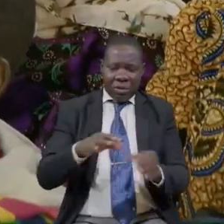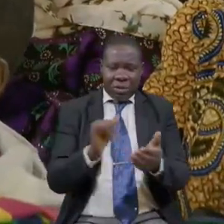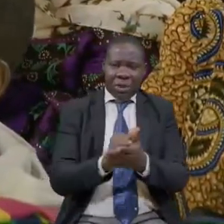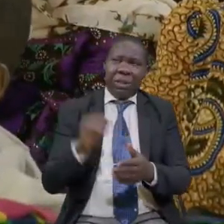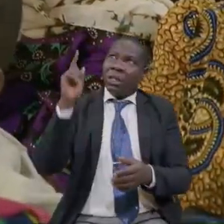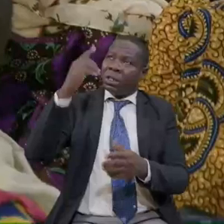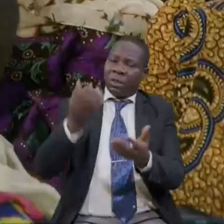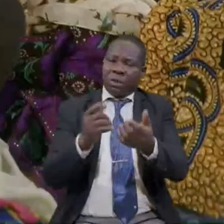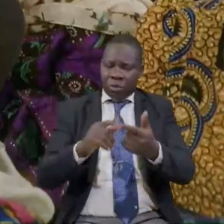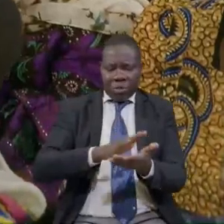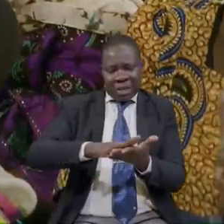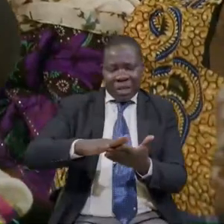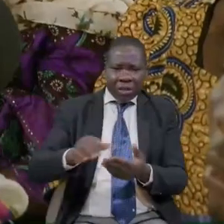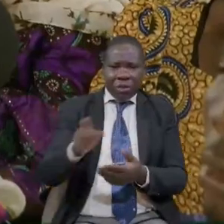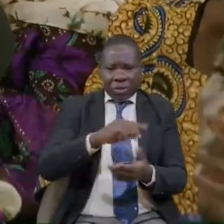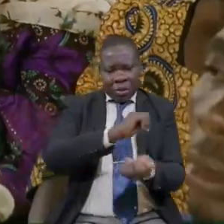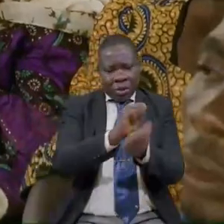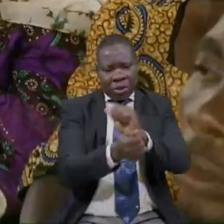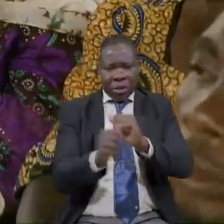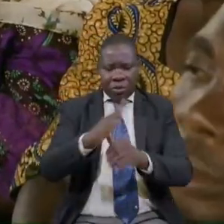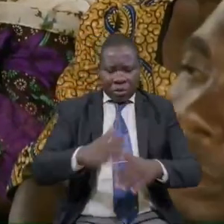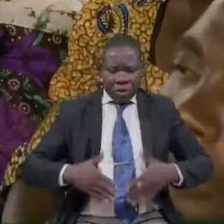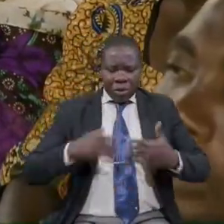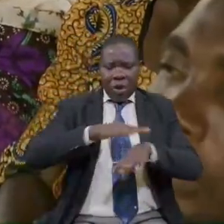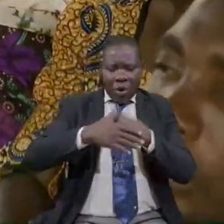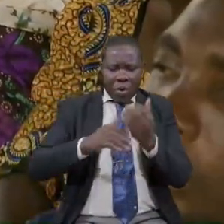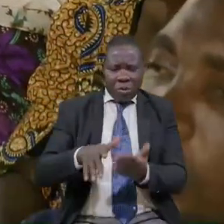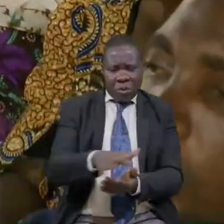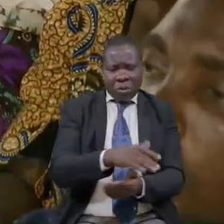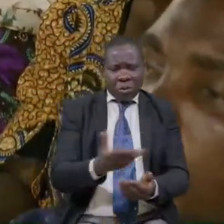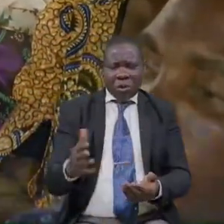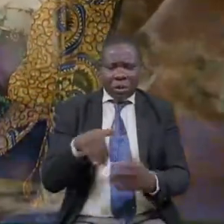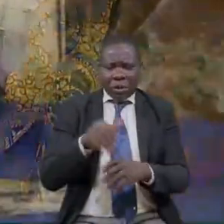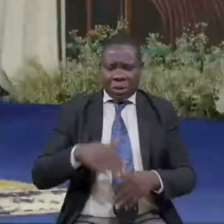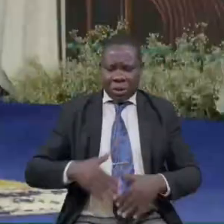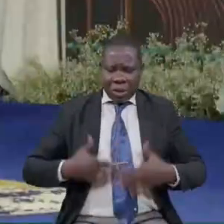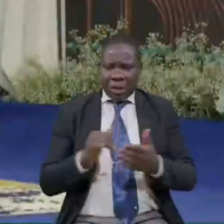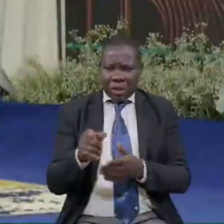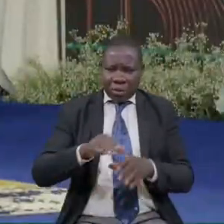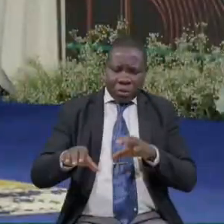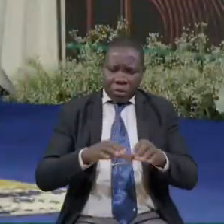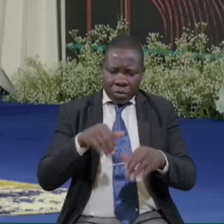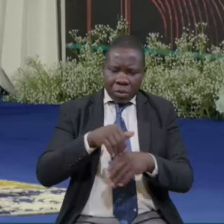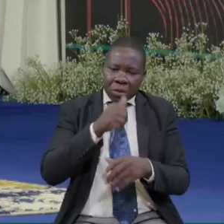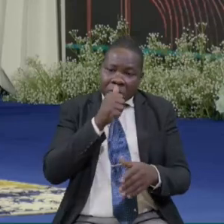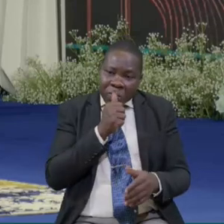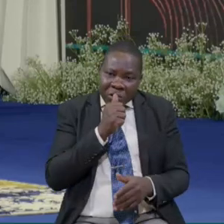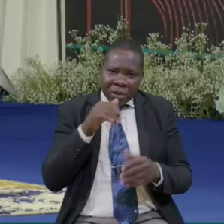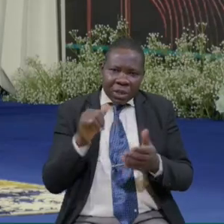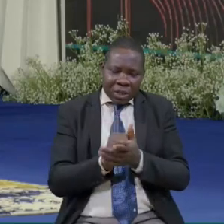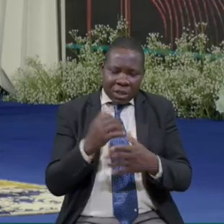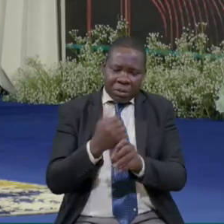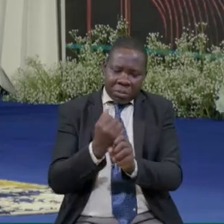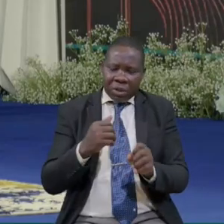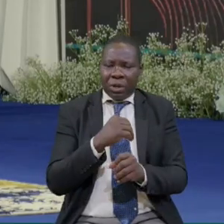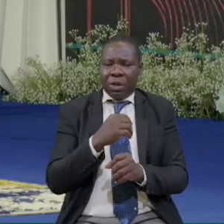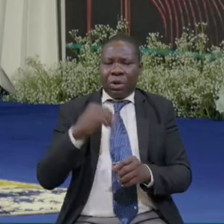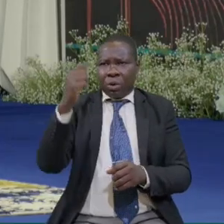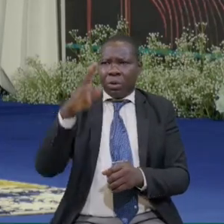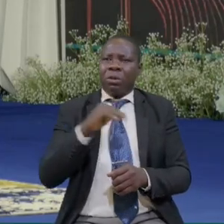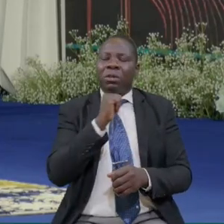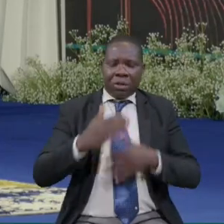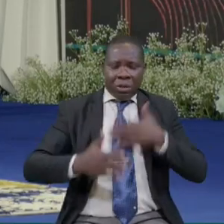purifier, il veut changer votre vie. Les choses là que vous faites en privé, qui énervent Dieu,